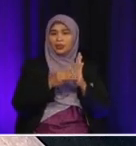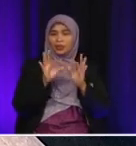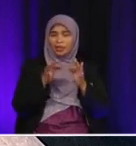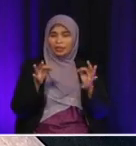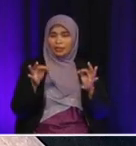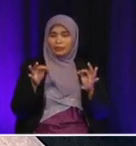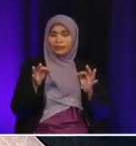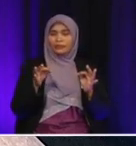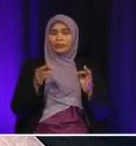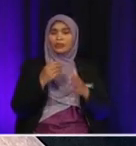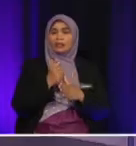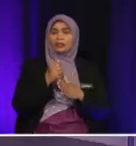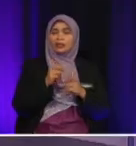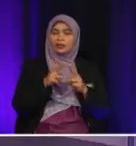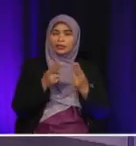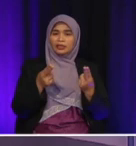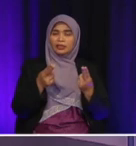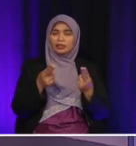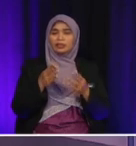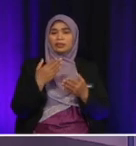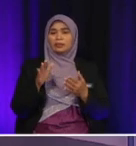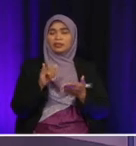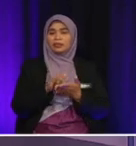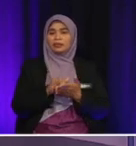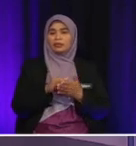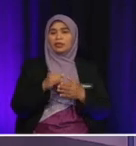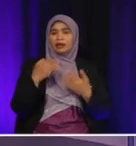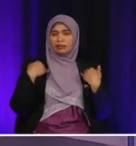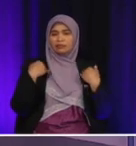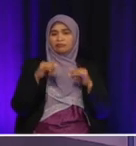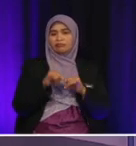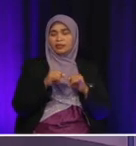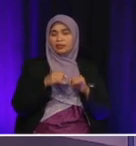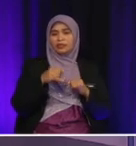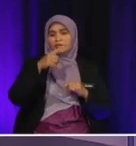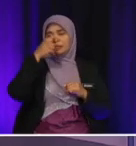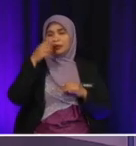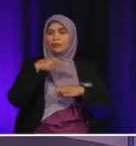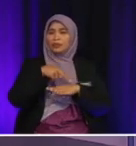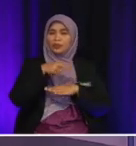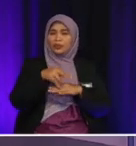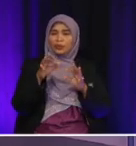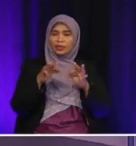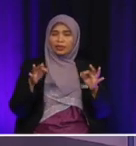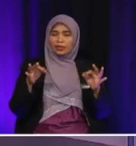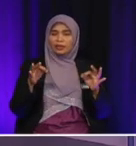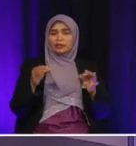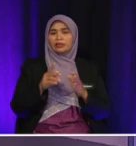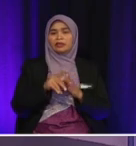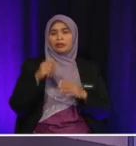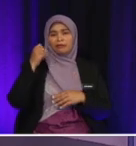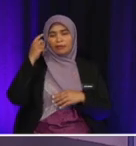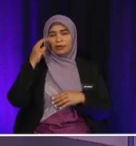hadis kemudian ada juga sebab turun ayat dan kefahaman ayat dan hadis